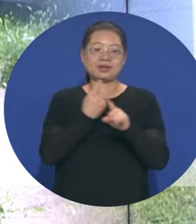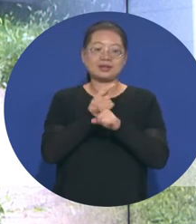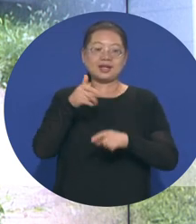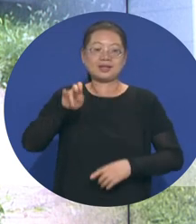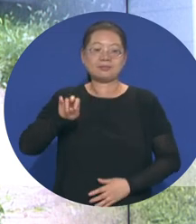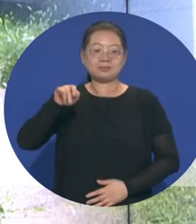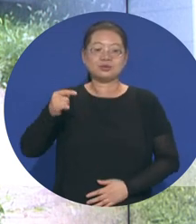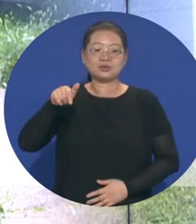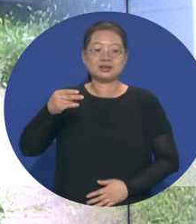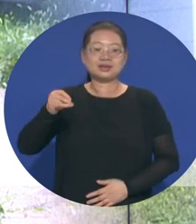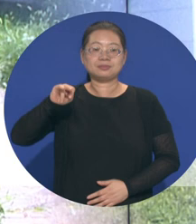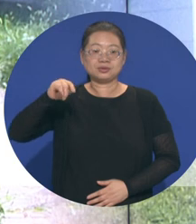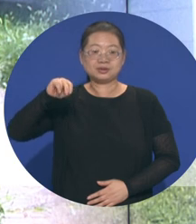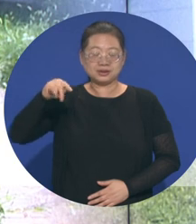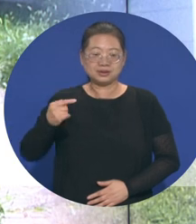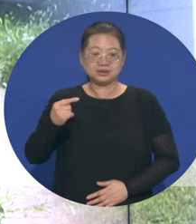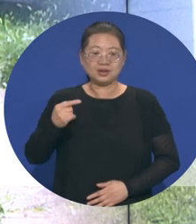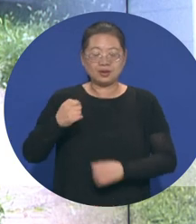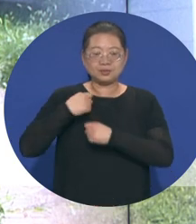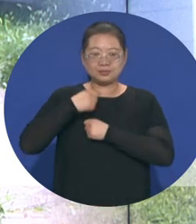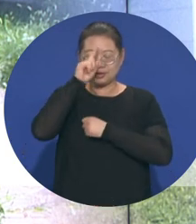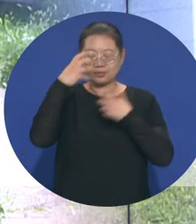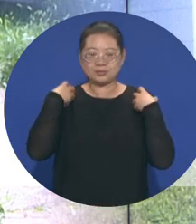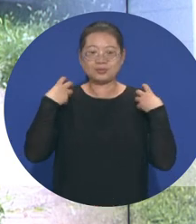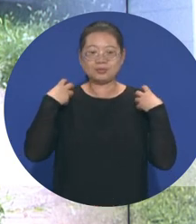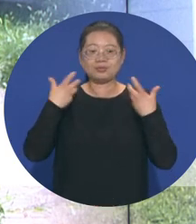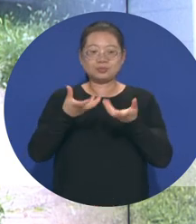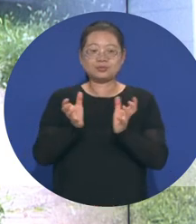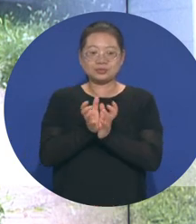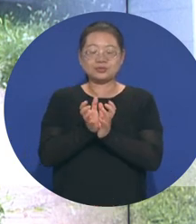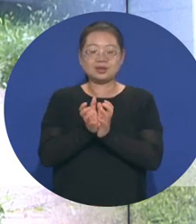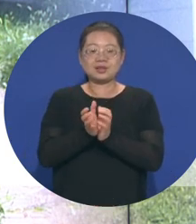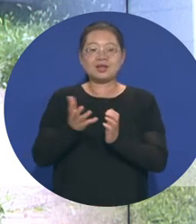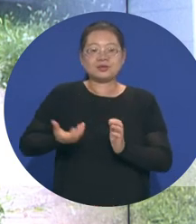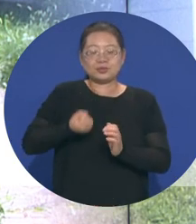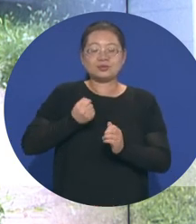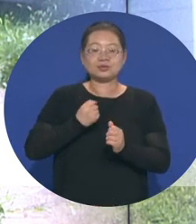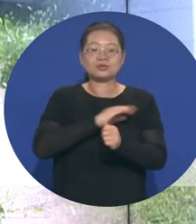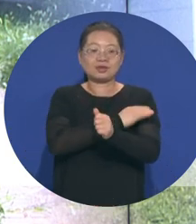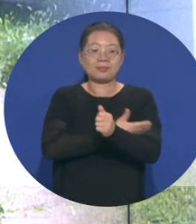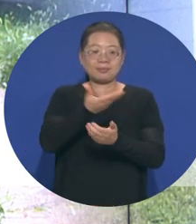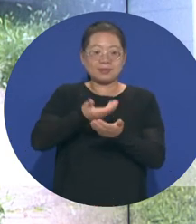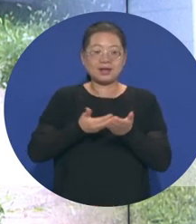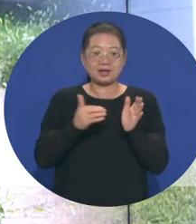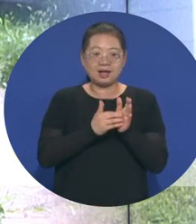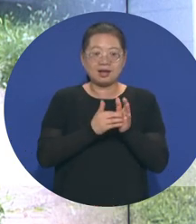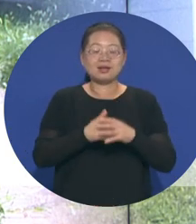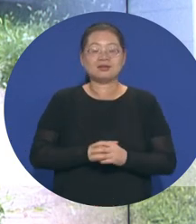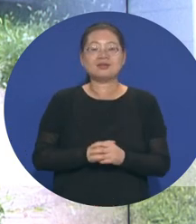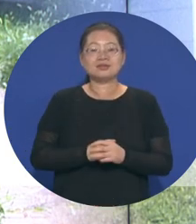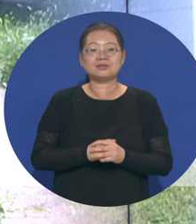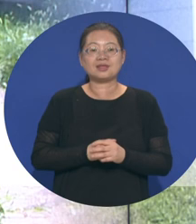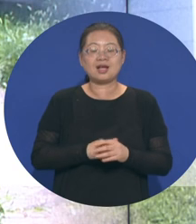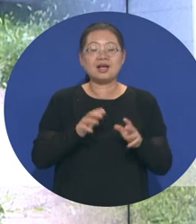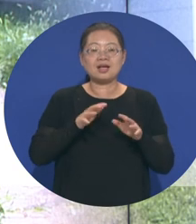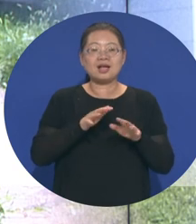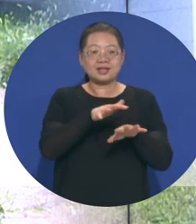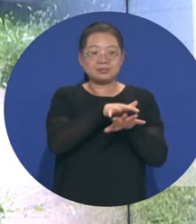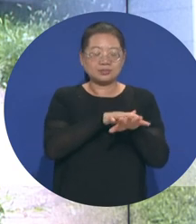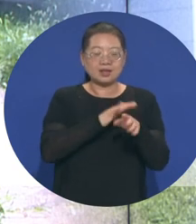캠프 그리브스 소유권을 이전받아 10월 확대 개방을 앞두고 있는 건데요 인프라와 콘텐츠도 확충됨에 따라